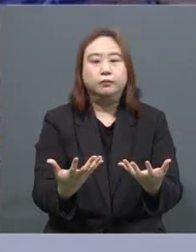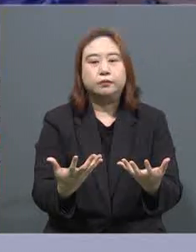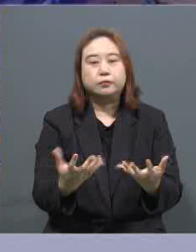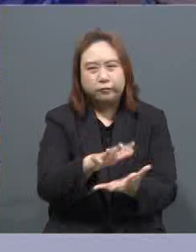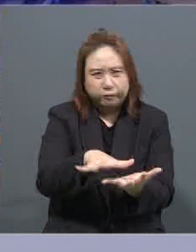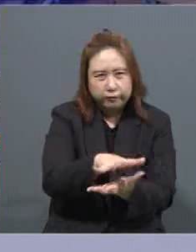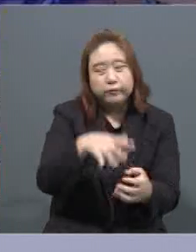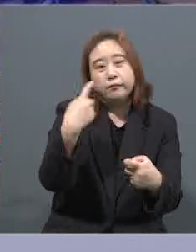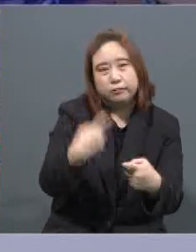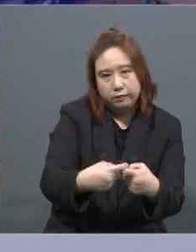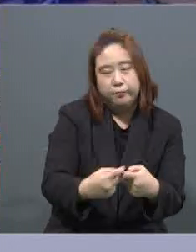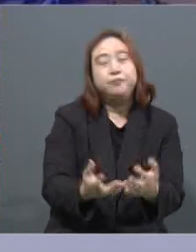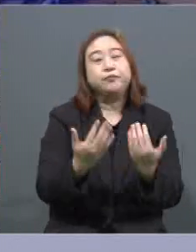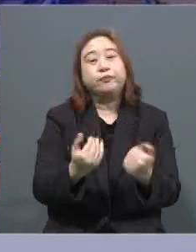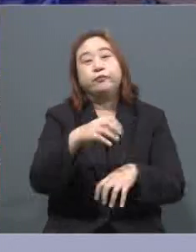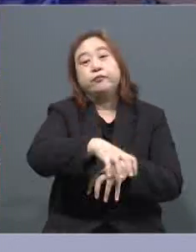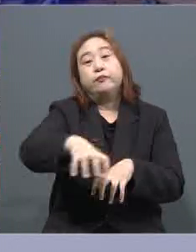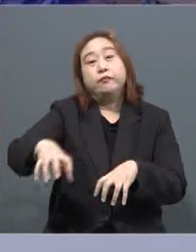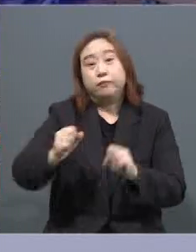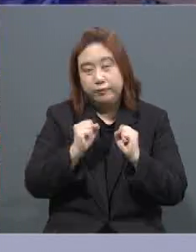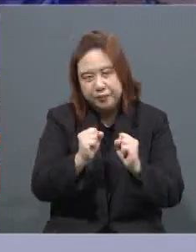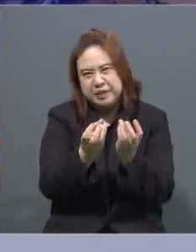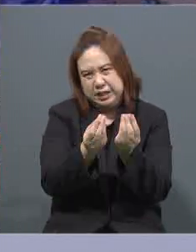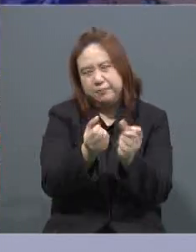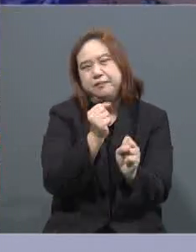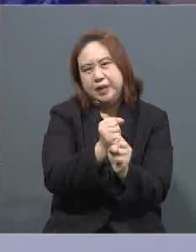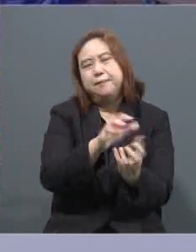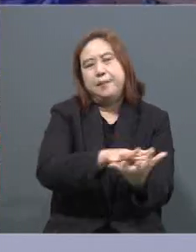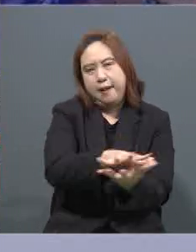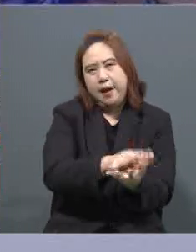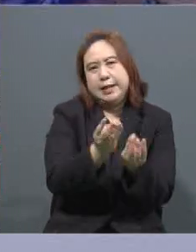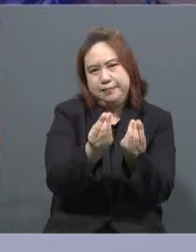จะมากขึ้นดังนั้นตอนนี้หลายๆหน่วยงานพยายามทำอย่างเต็มที่ทำอย่างไรก็ได้